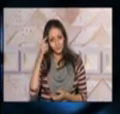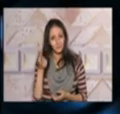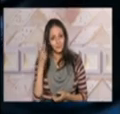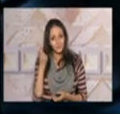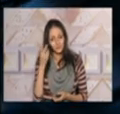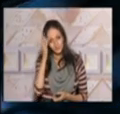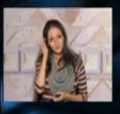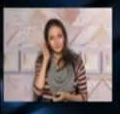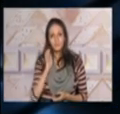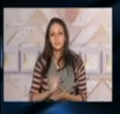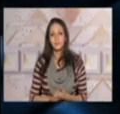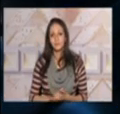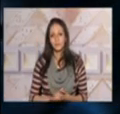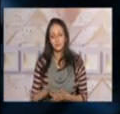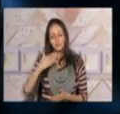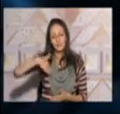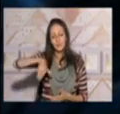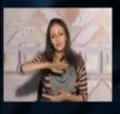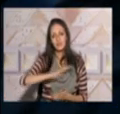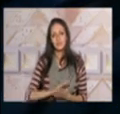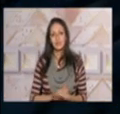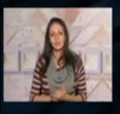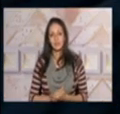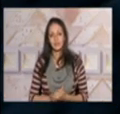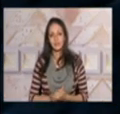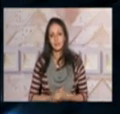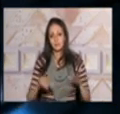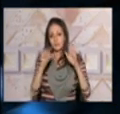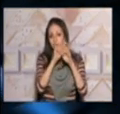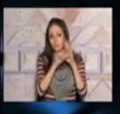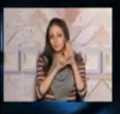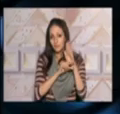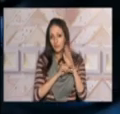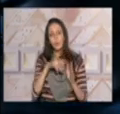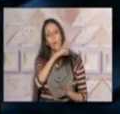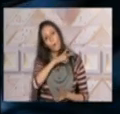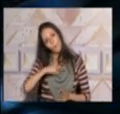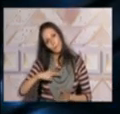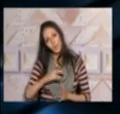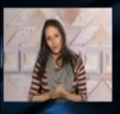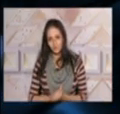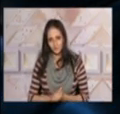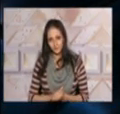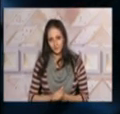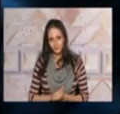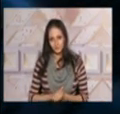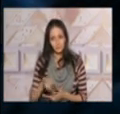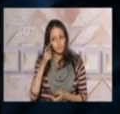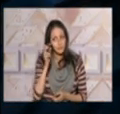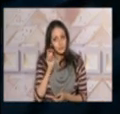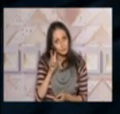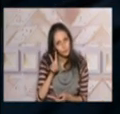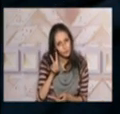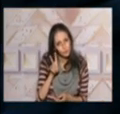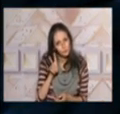إيه الفئات. صحيح. إحنا عندنا الحقيقة فئات بنسميها فئات مؤسسية، ودي بتقوم على إن إحنا بنقيم أداء المؤسسة